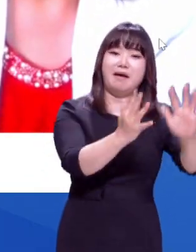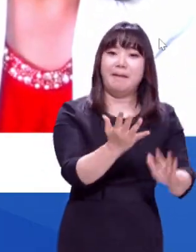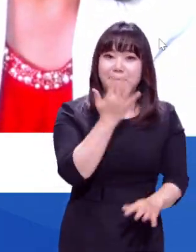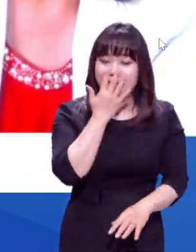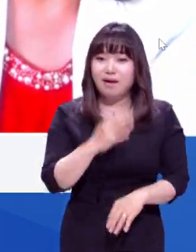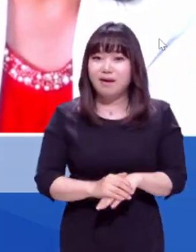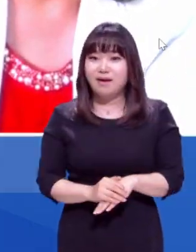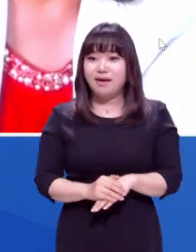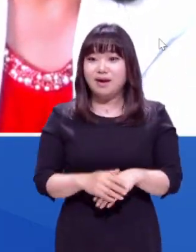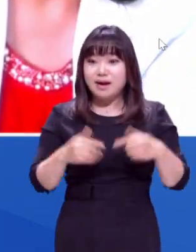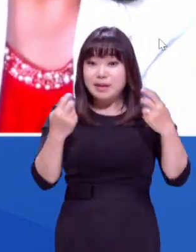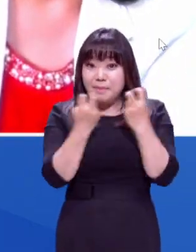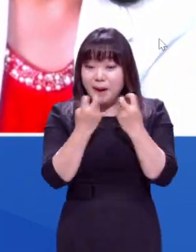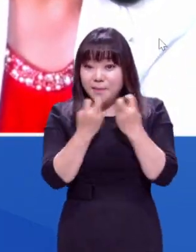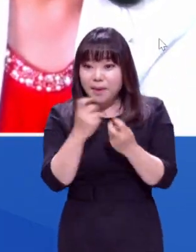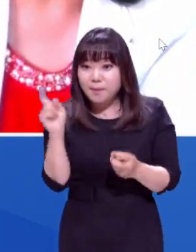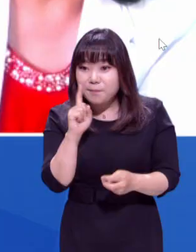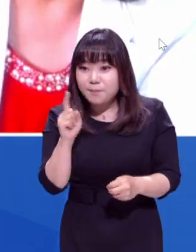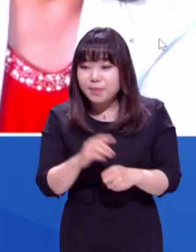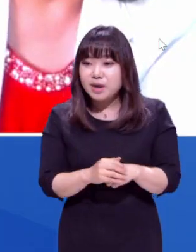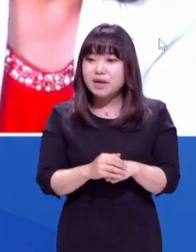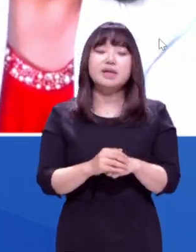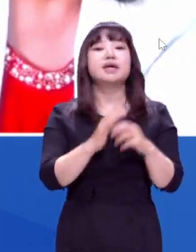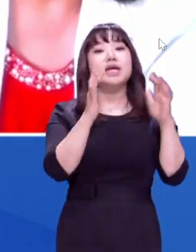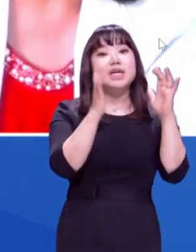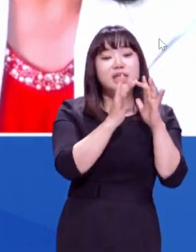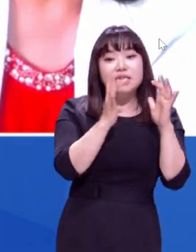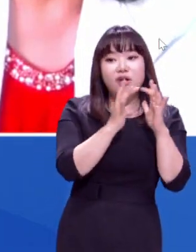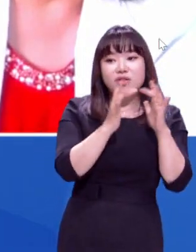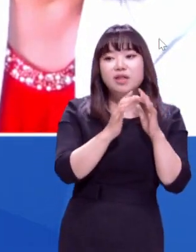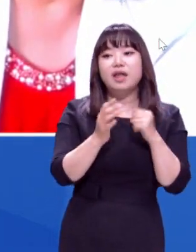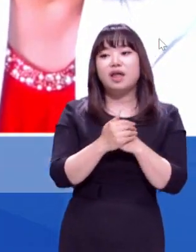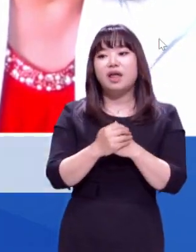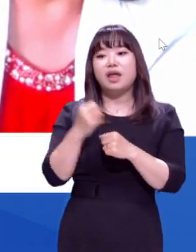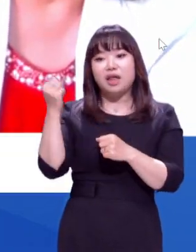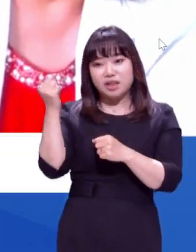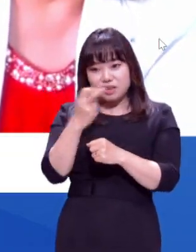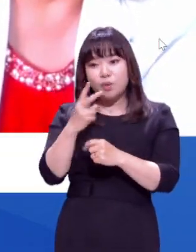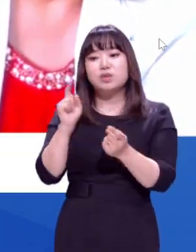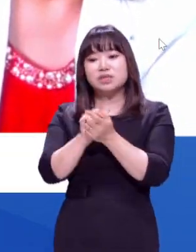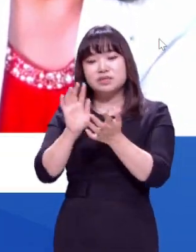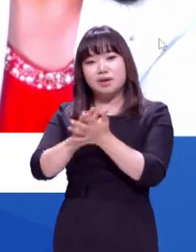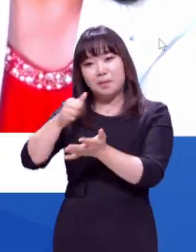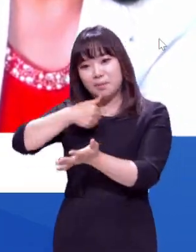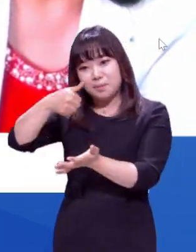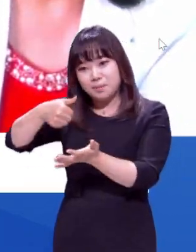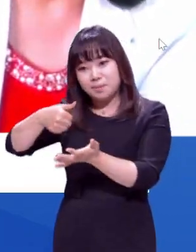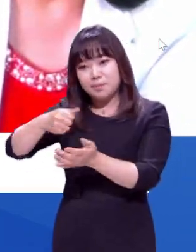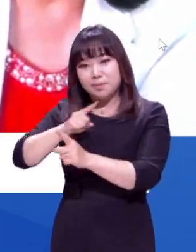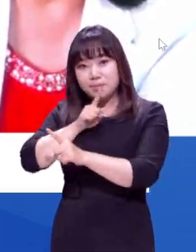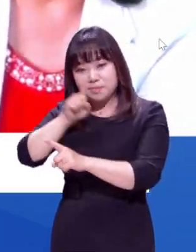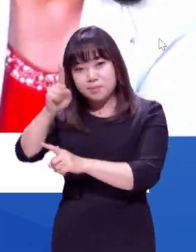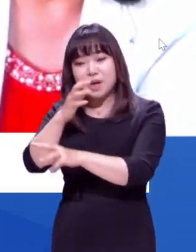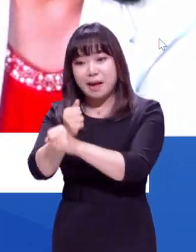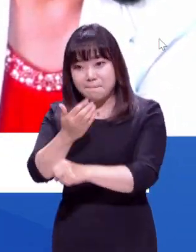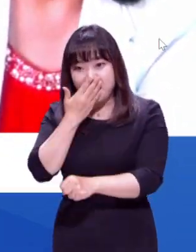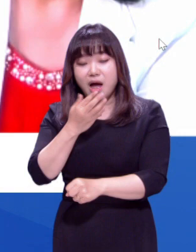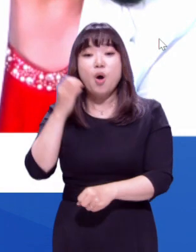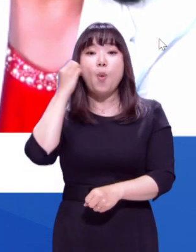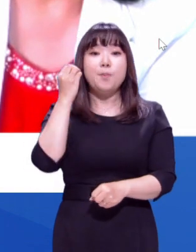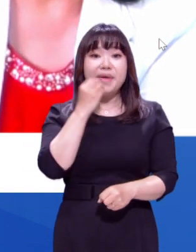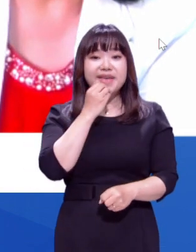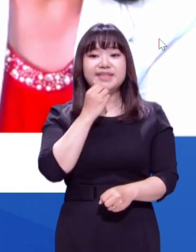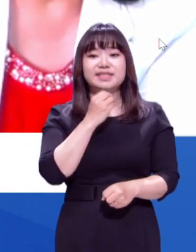누구나이고요. 참여 방법은 온 오프라인 두 가지가 있어요. 강북구청 홈페이지